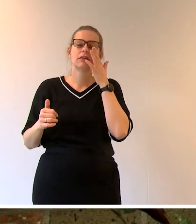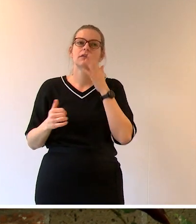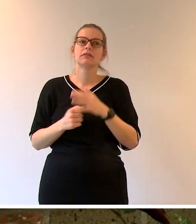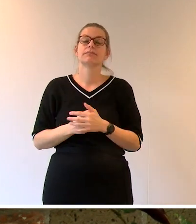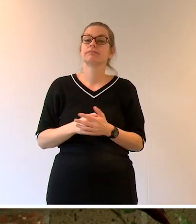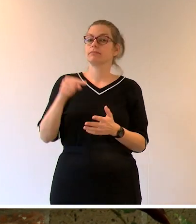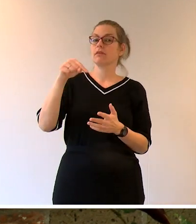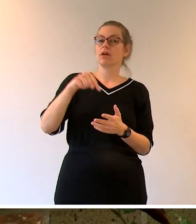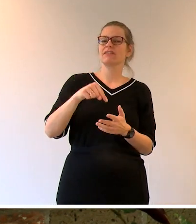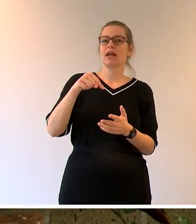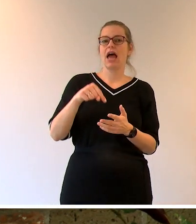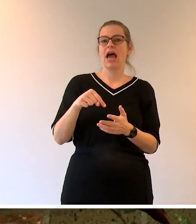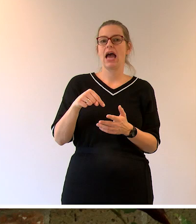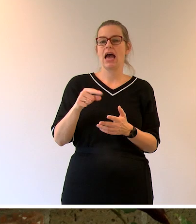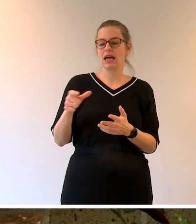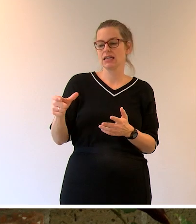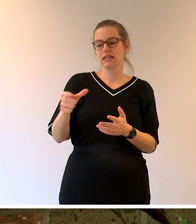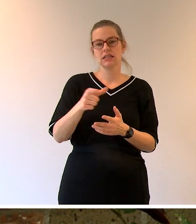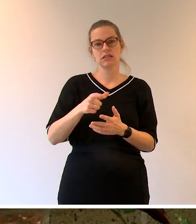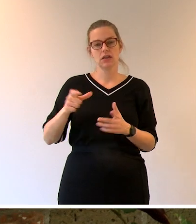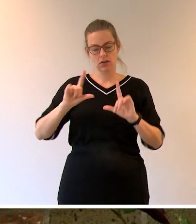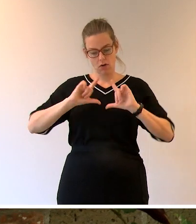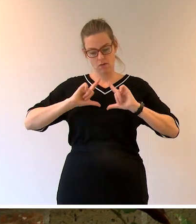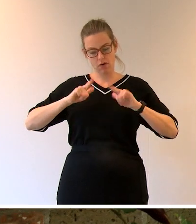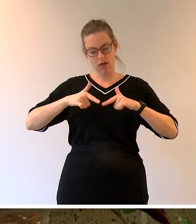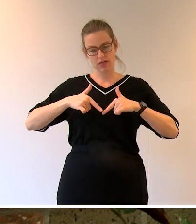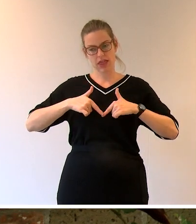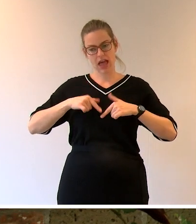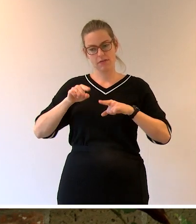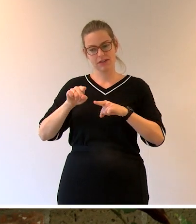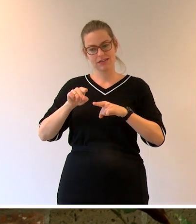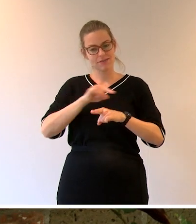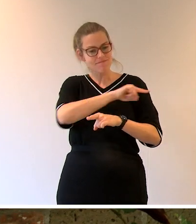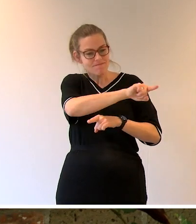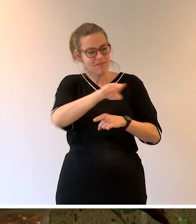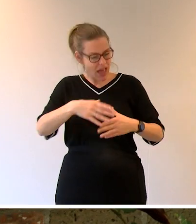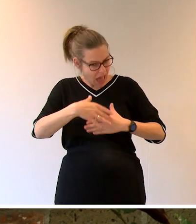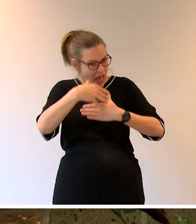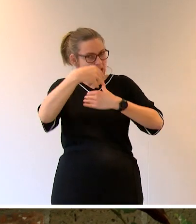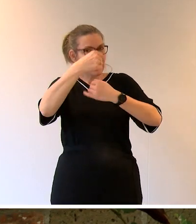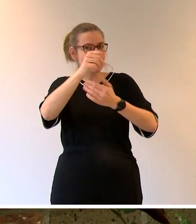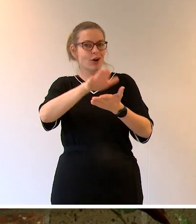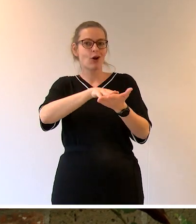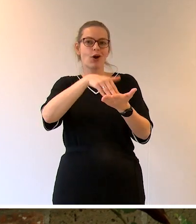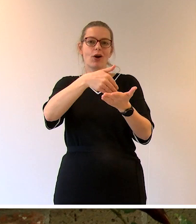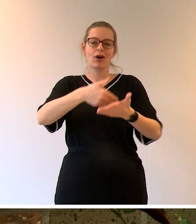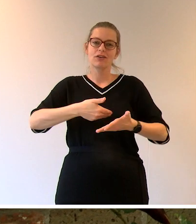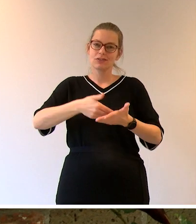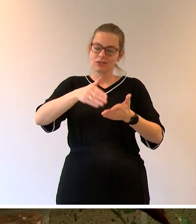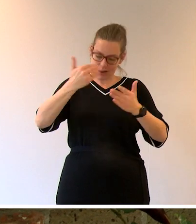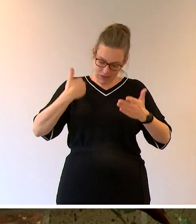Vandaag is in de stad van David jullie redder geboren, de gezalfde